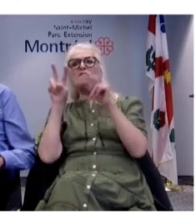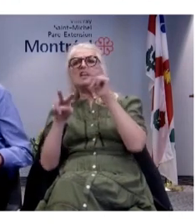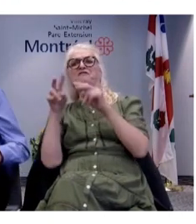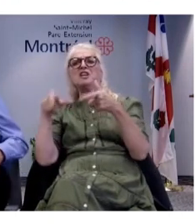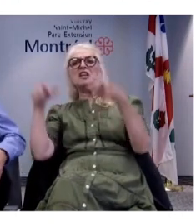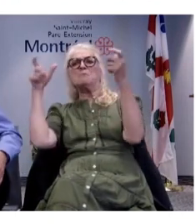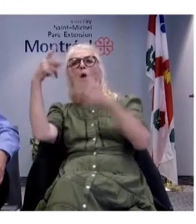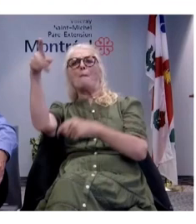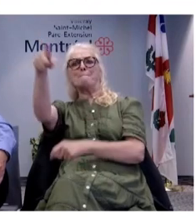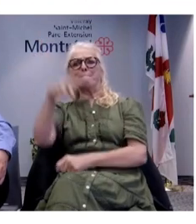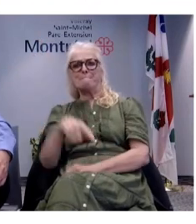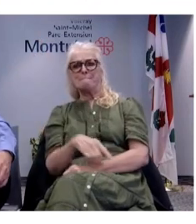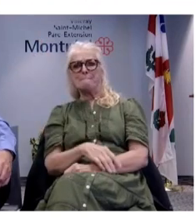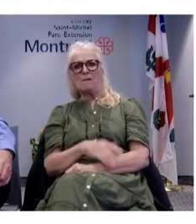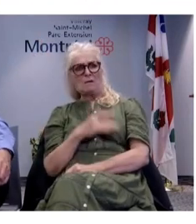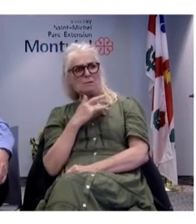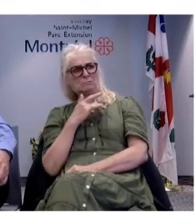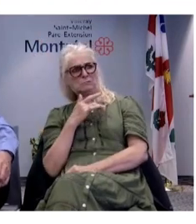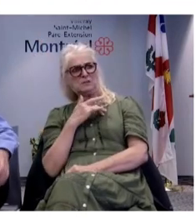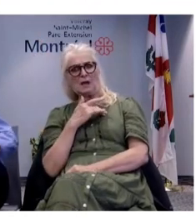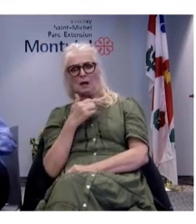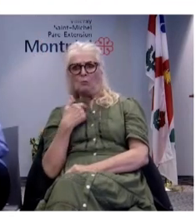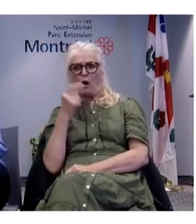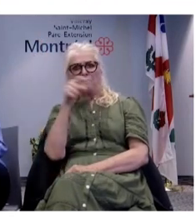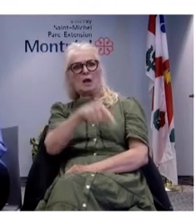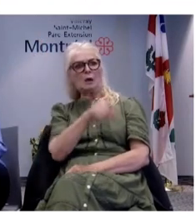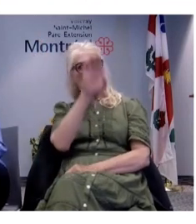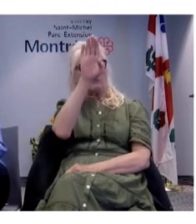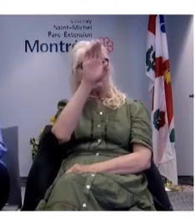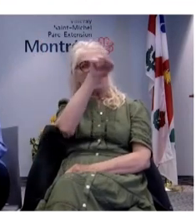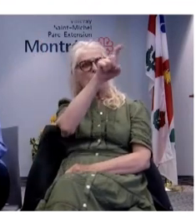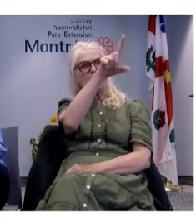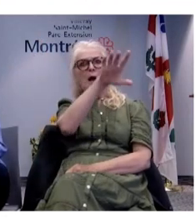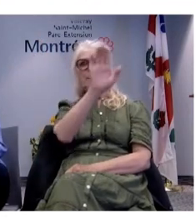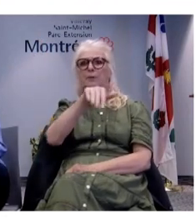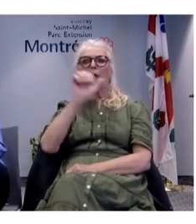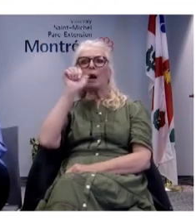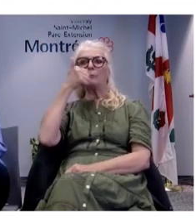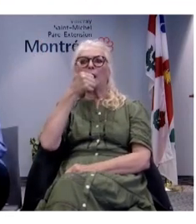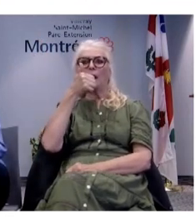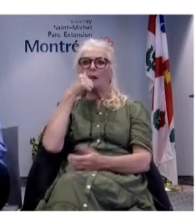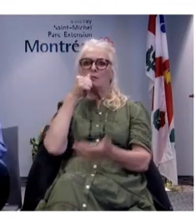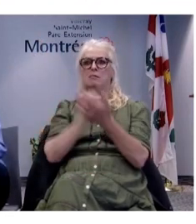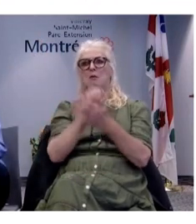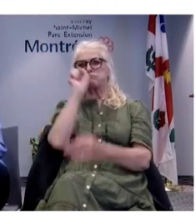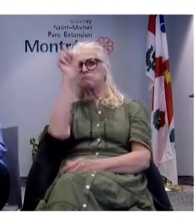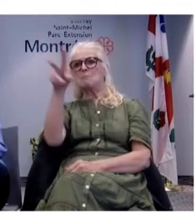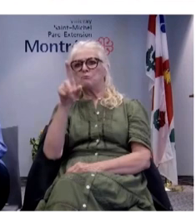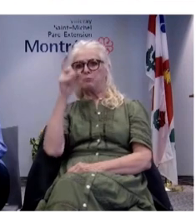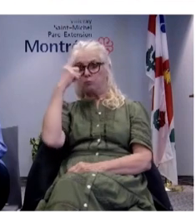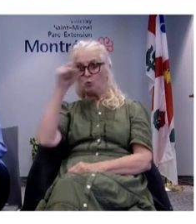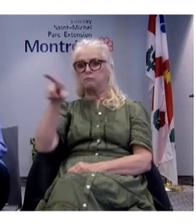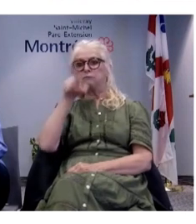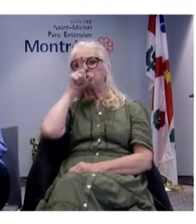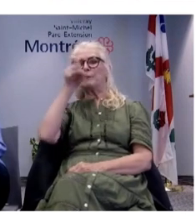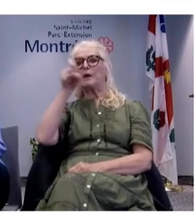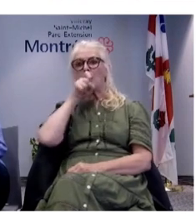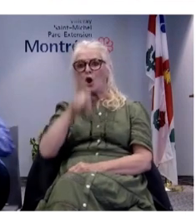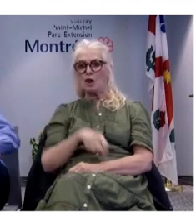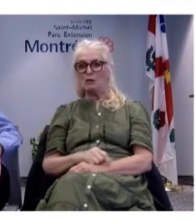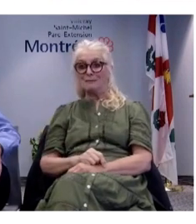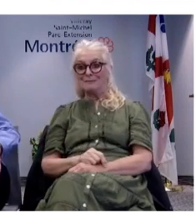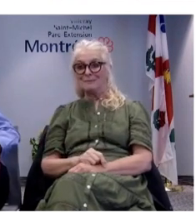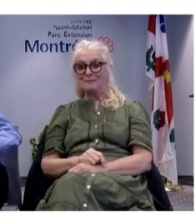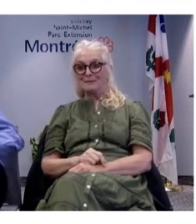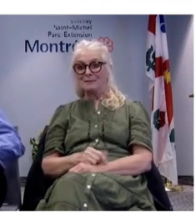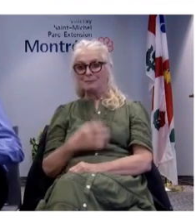administration compte un citoyen qui vient poser une question puis on décide d'envoyer une petite pique pour peut-être il fallait fermer la bouche avec la paix